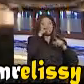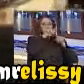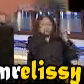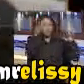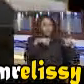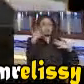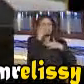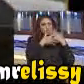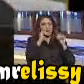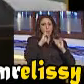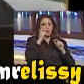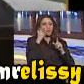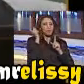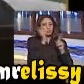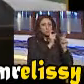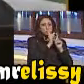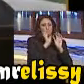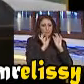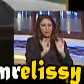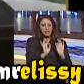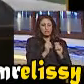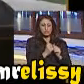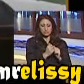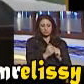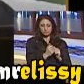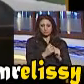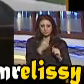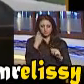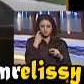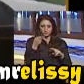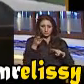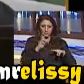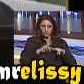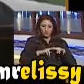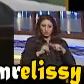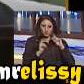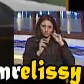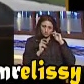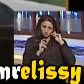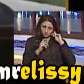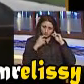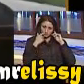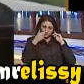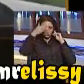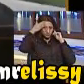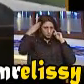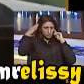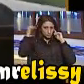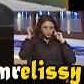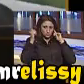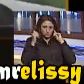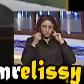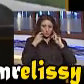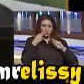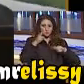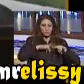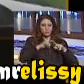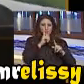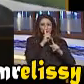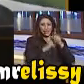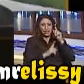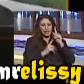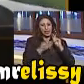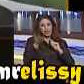بالمدينة. وزارة الخارجية تلقت رسميا موافقة الفاتيكان على ترشيح المستشار محمود مكي نائب رئيس